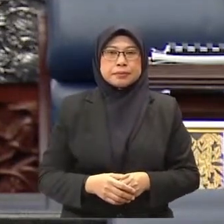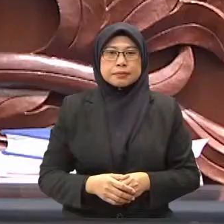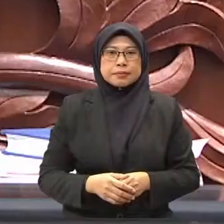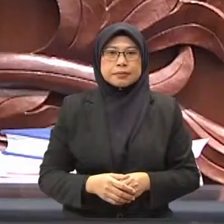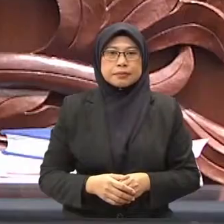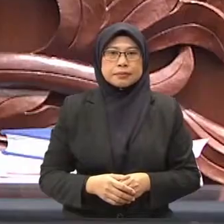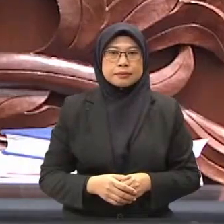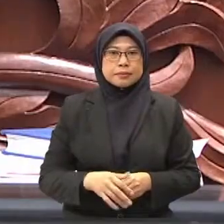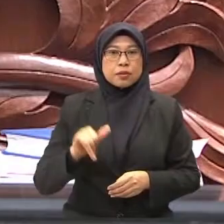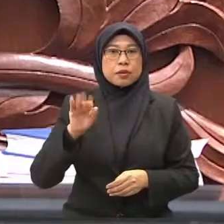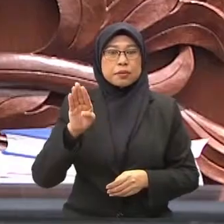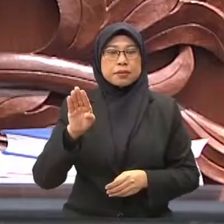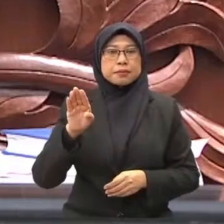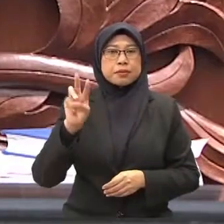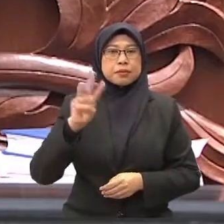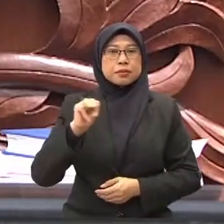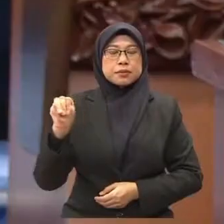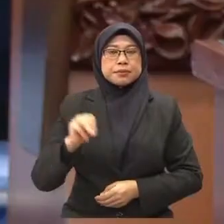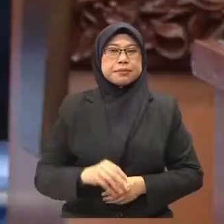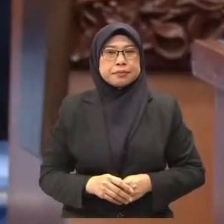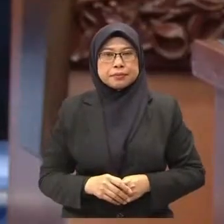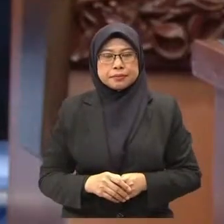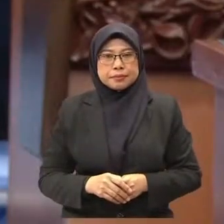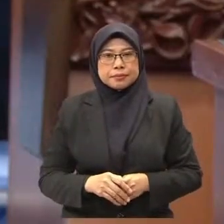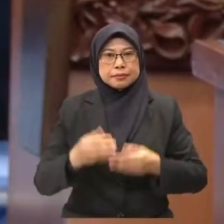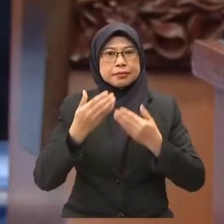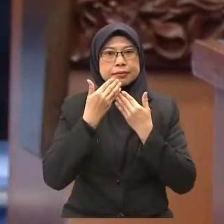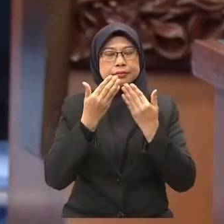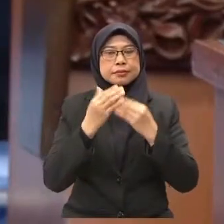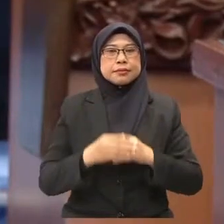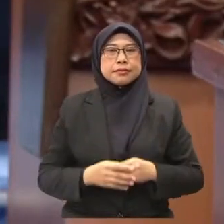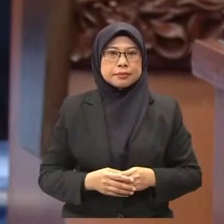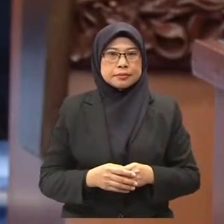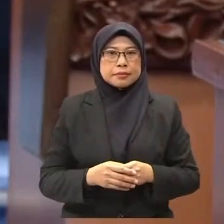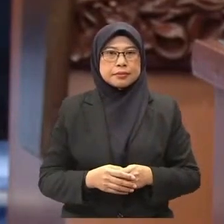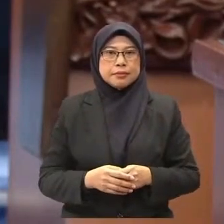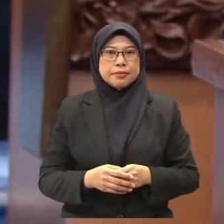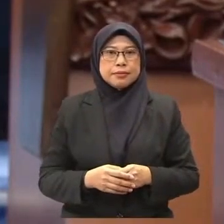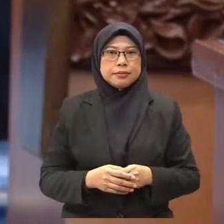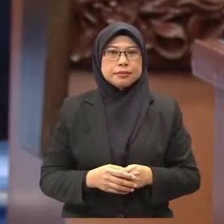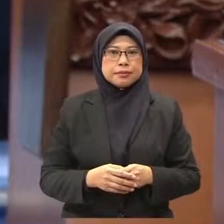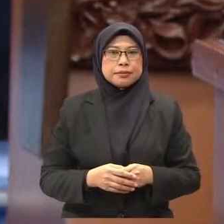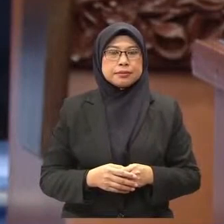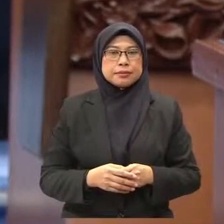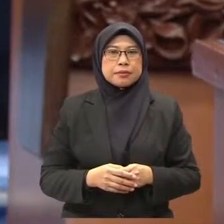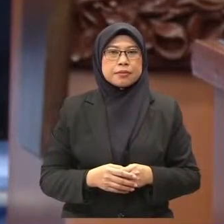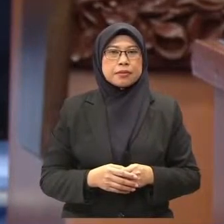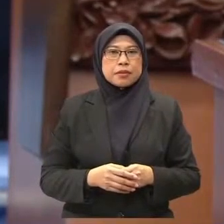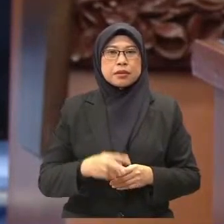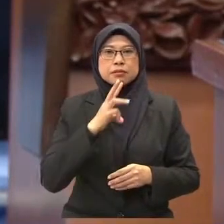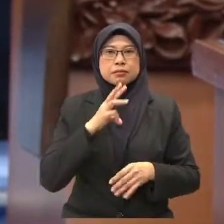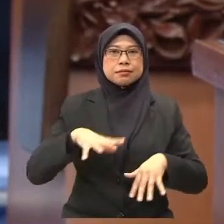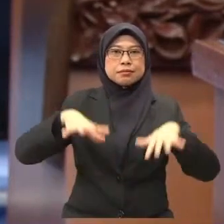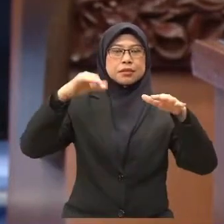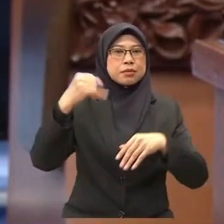Soalan tambahan Yang Berhormat, langsung maju. Terima kasih di atas jawapan itu, Yang Berhormat Menteri. Isu bencana tidak boleh